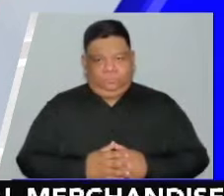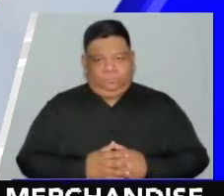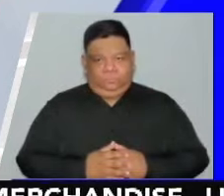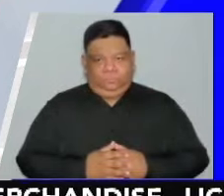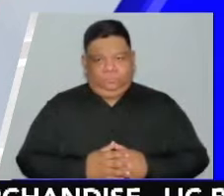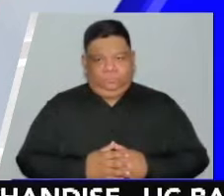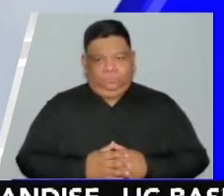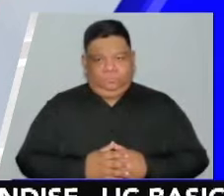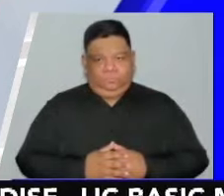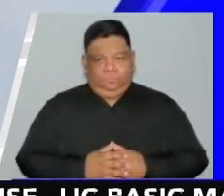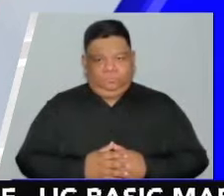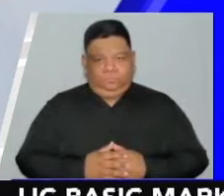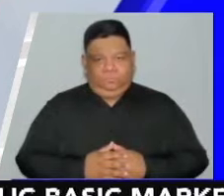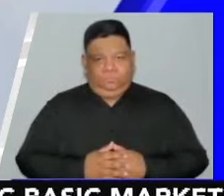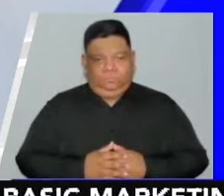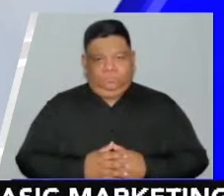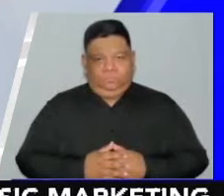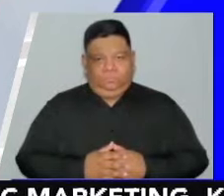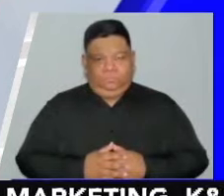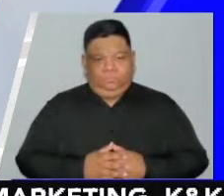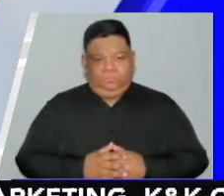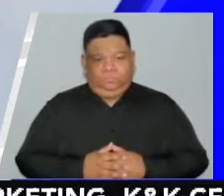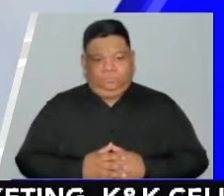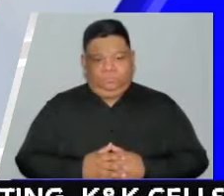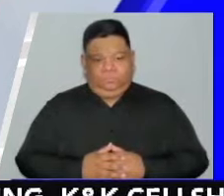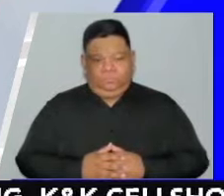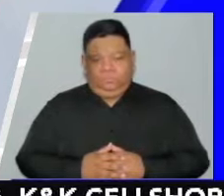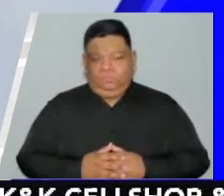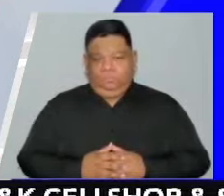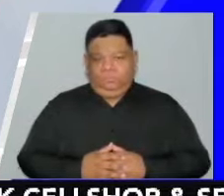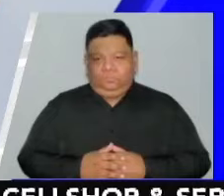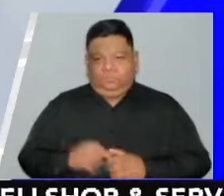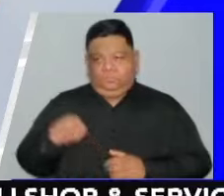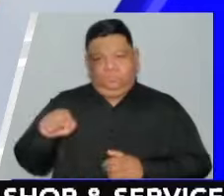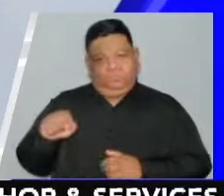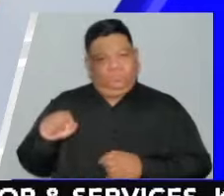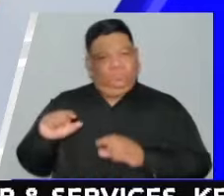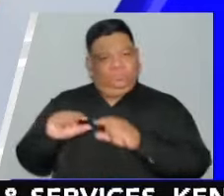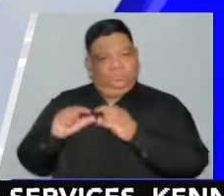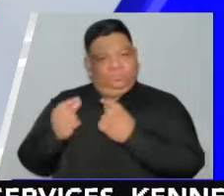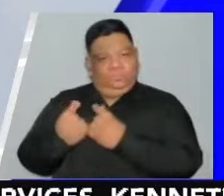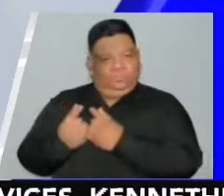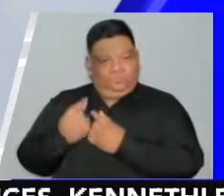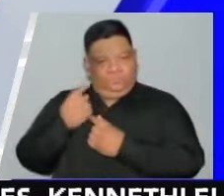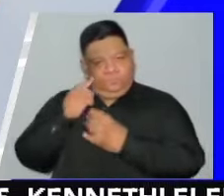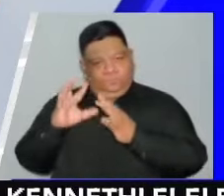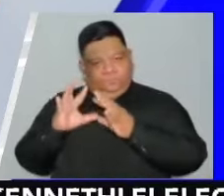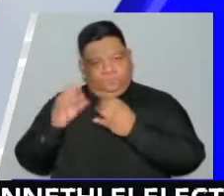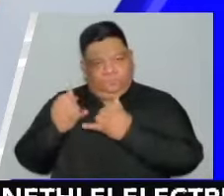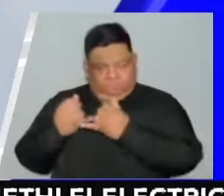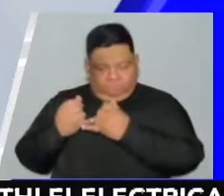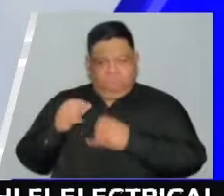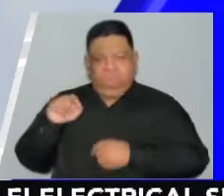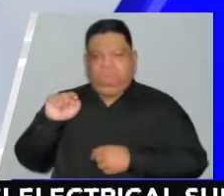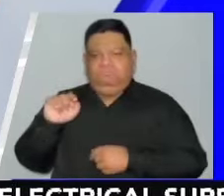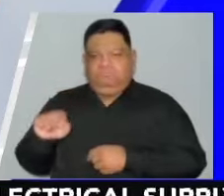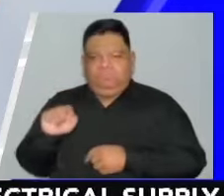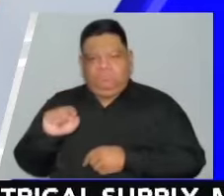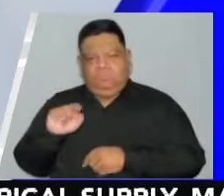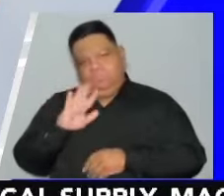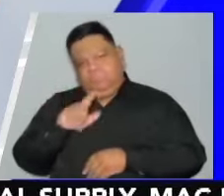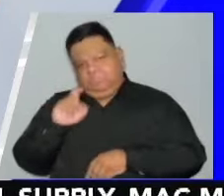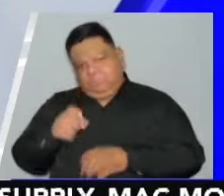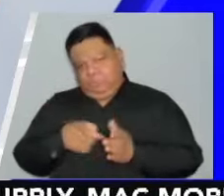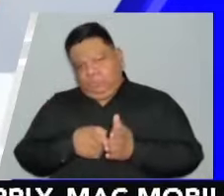Nananawagan ng isang workplace safety group na gawing mandatory ang ilang heat safety protocol para sa mga manggagawa ngayong matindihang init ng